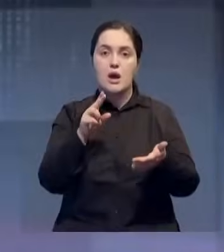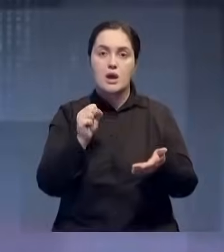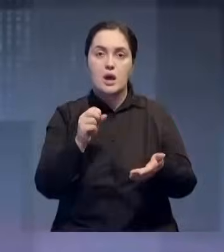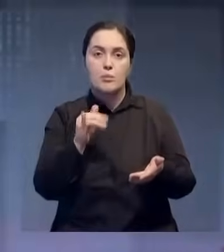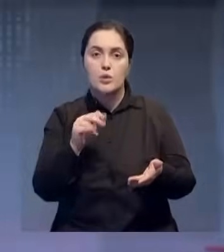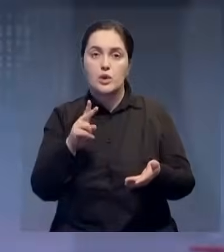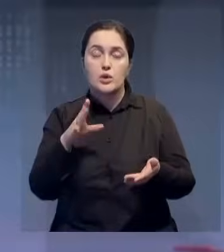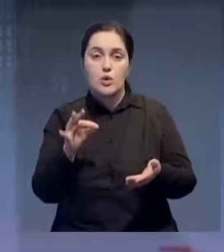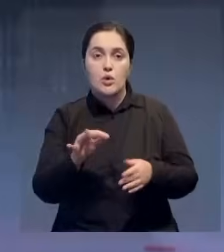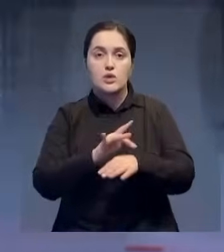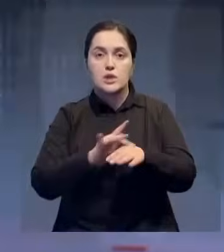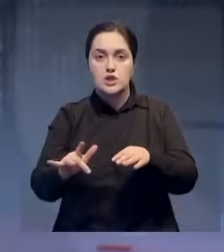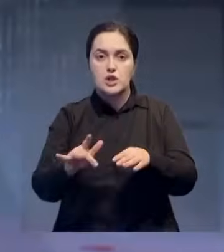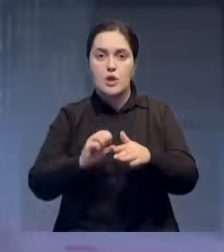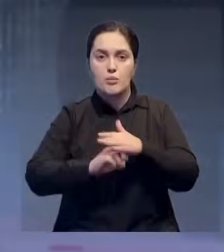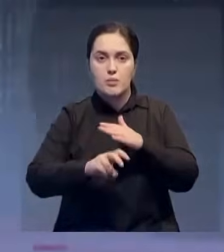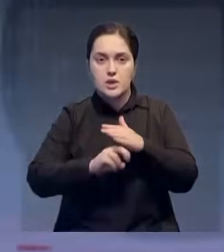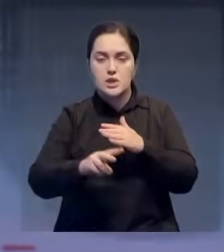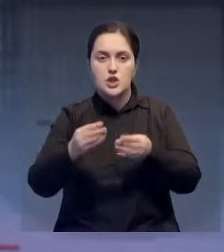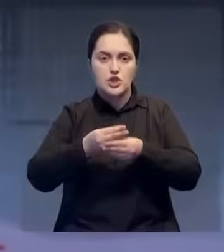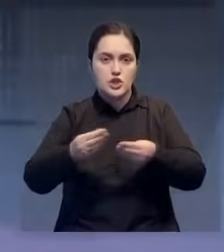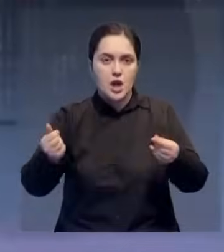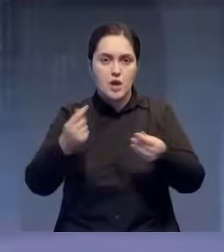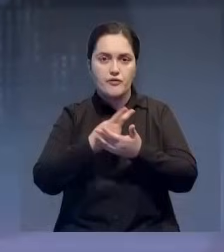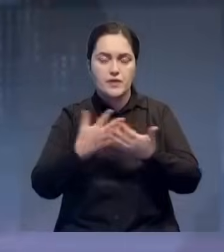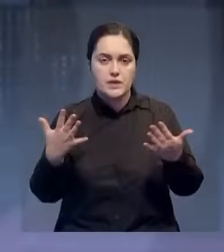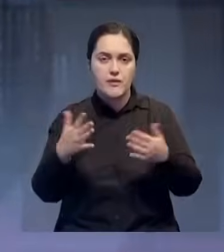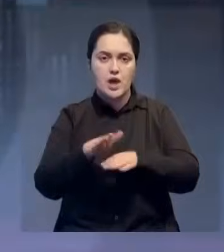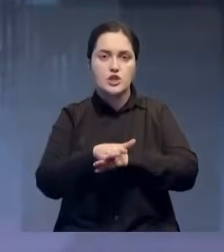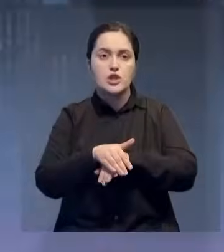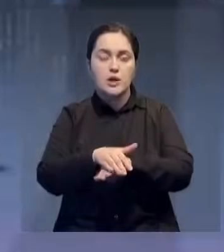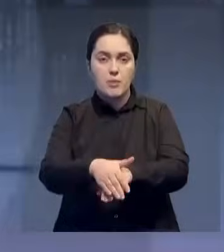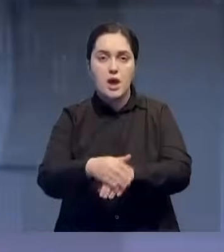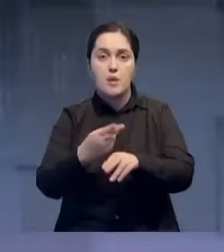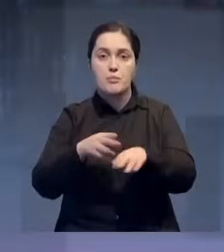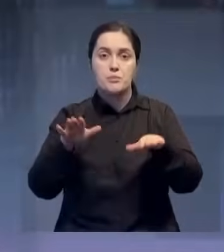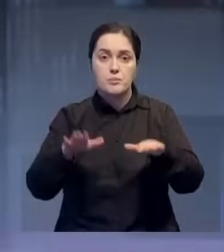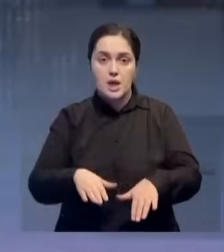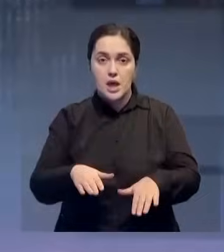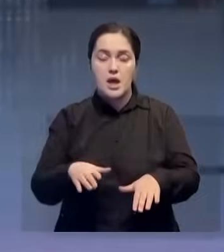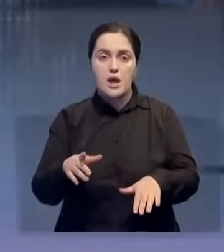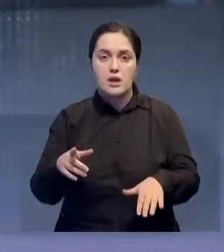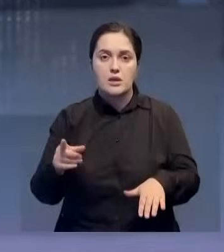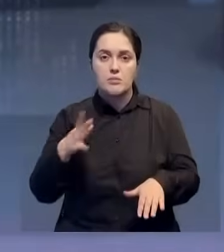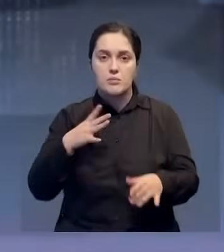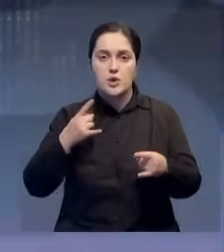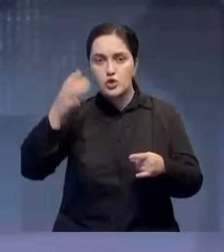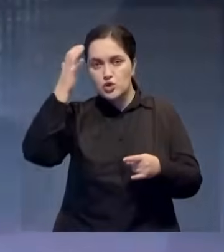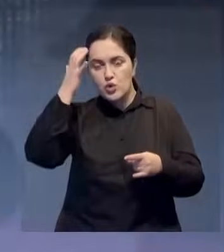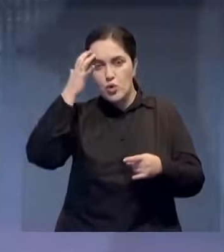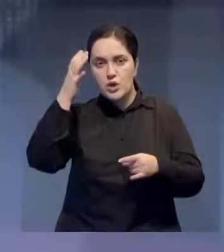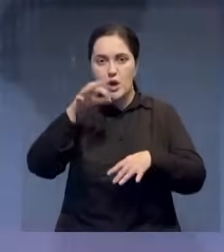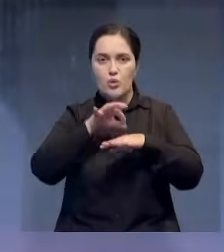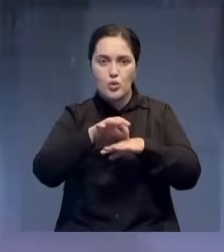город Акапулько, уничтожил десятки убежищ исчезающих видов черепах. Места на пляжах, где гнездовались черные, кожистые